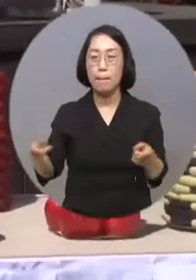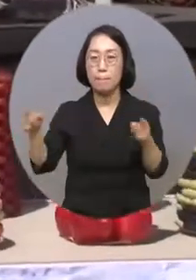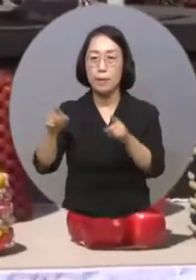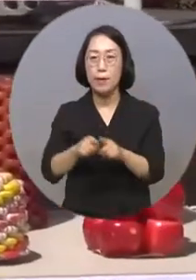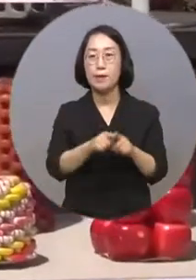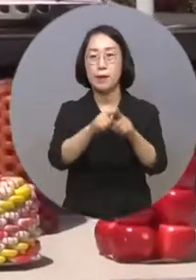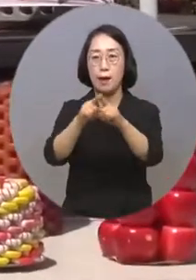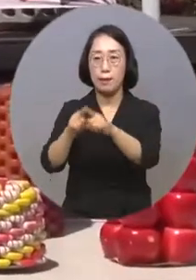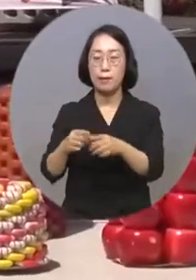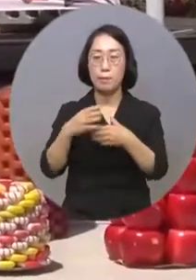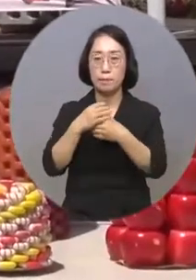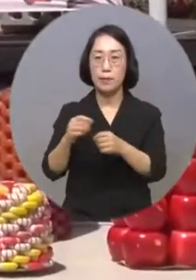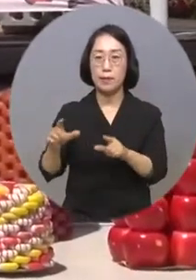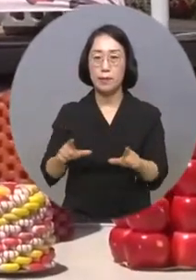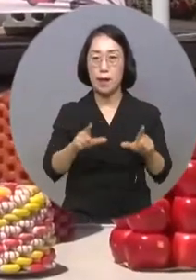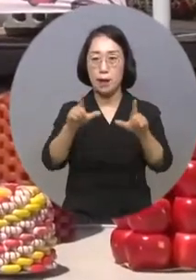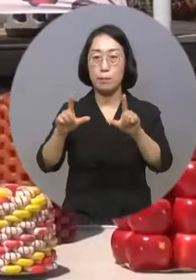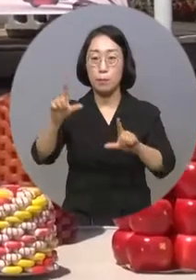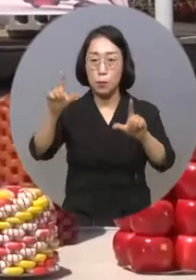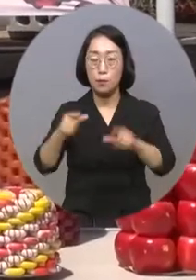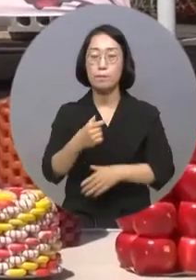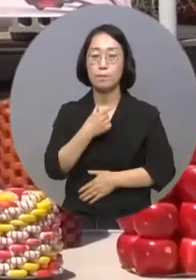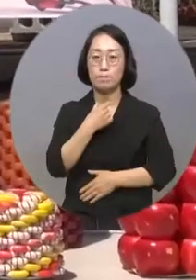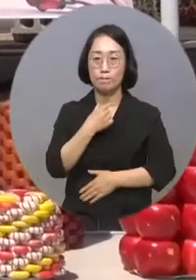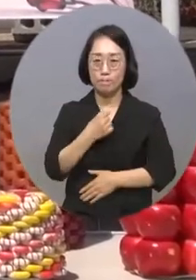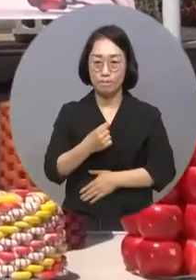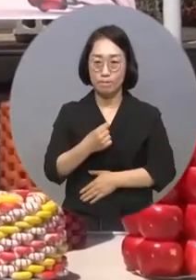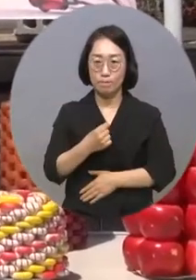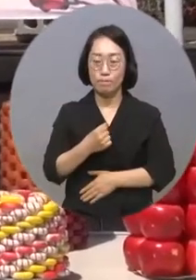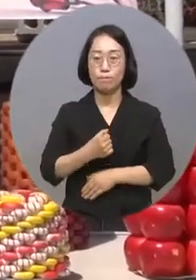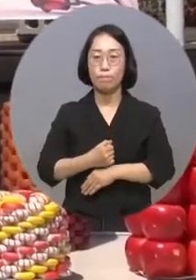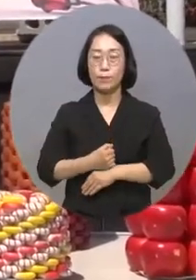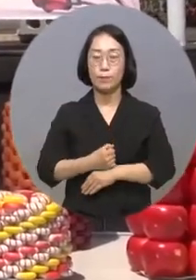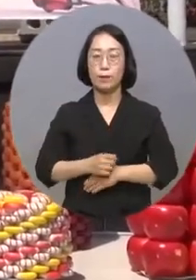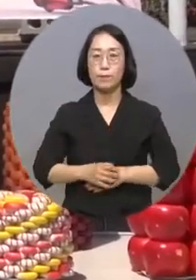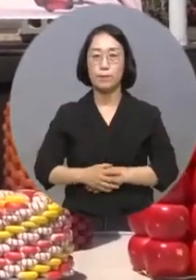공존하고 편안한 삶을 살 수 있도록 기대합니다. 복지TV 뉴스 이종석입니다.